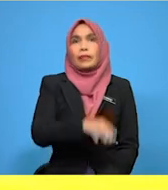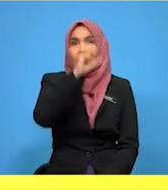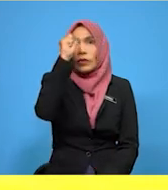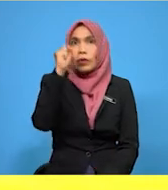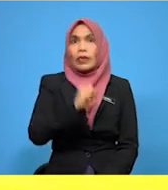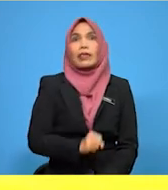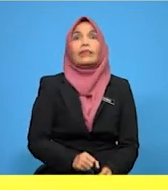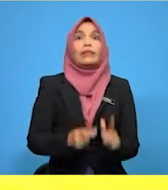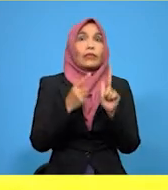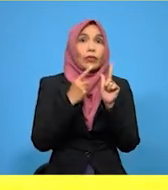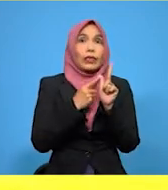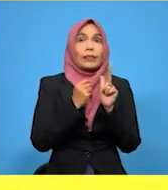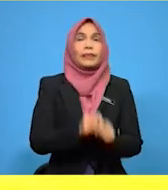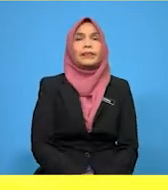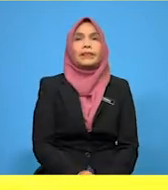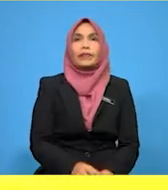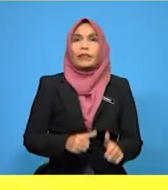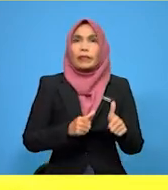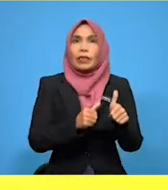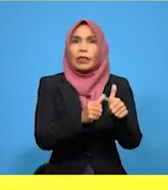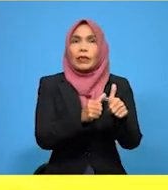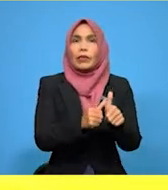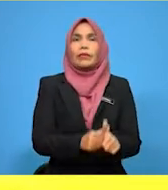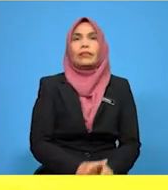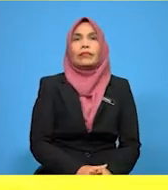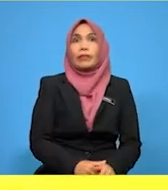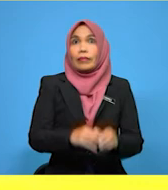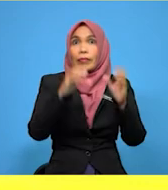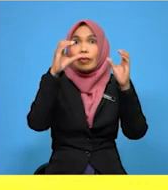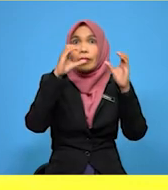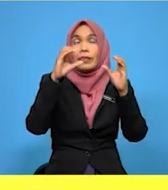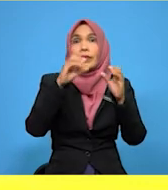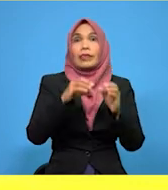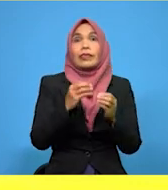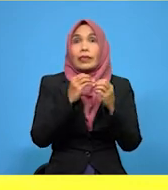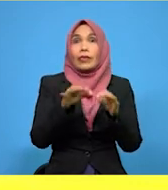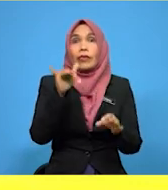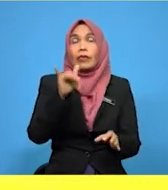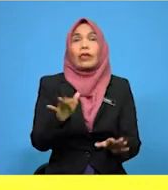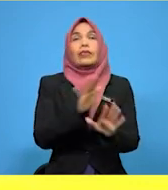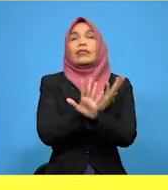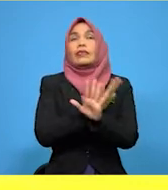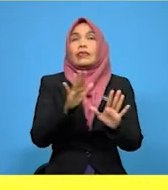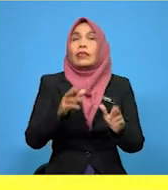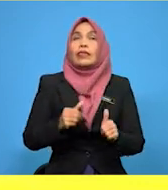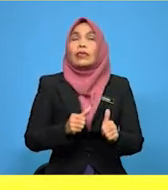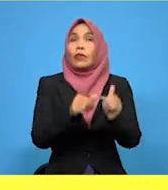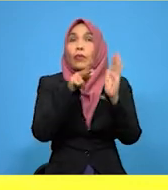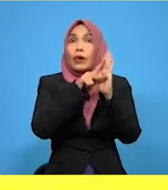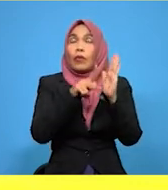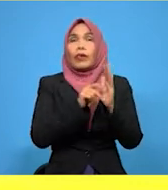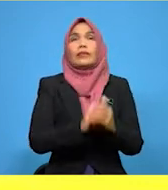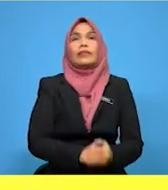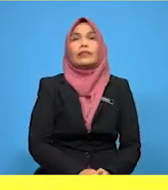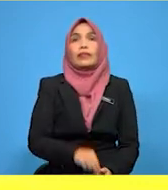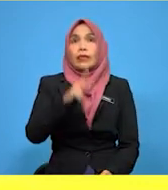Soalan kedua. Berikut merupakan ciri-ciri telur yang tidak menepati piawaian